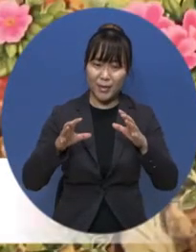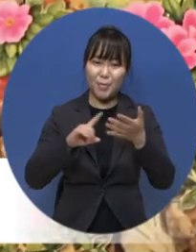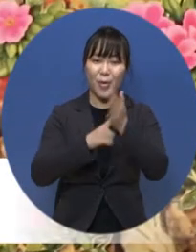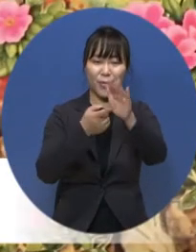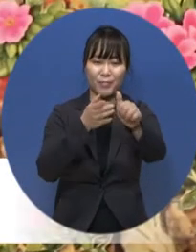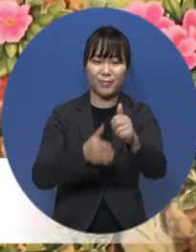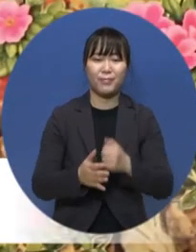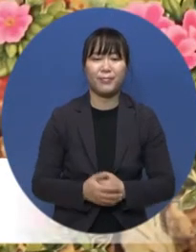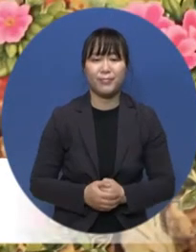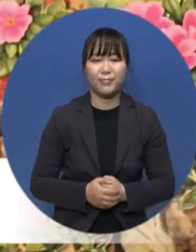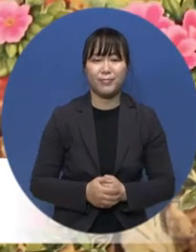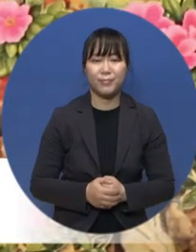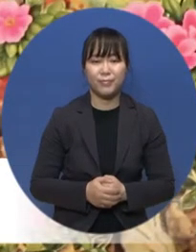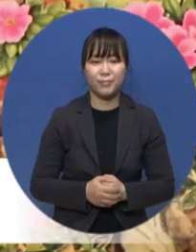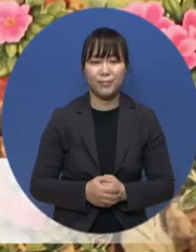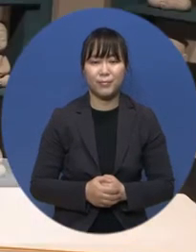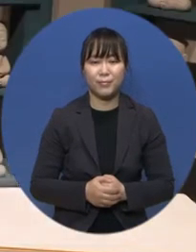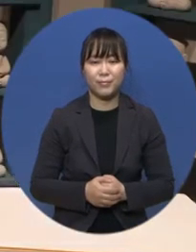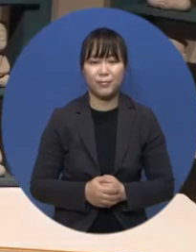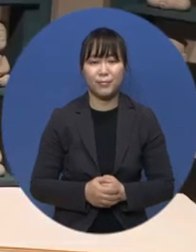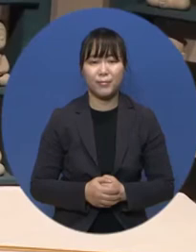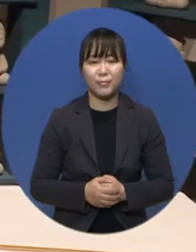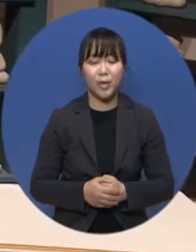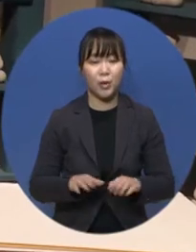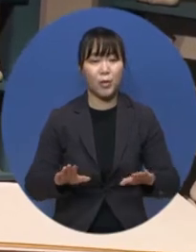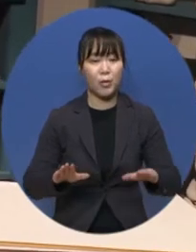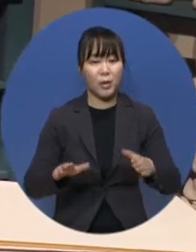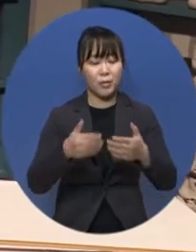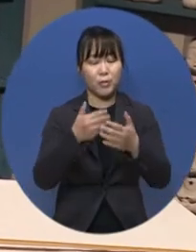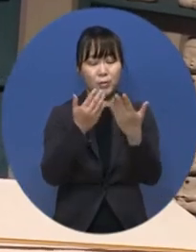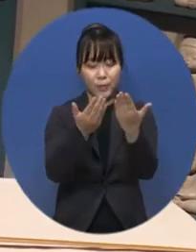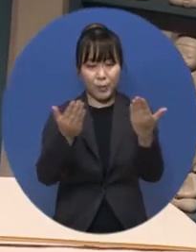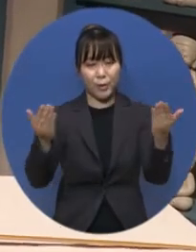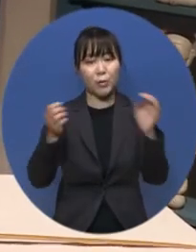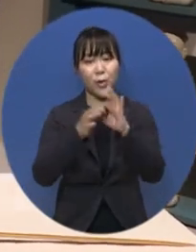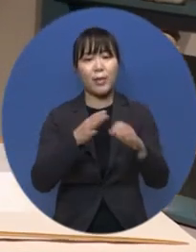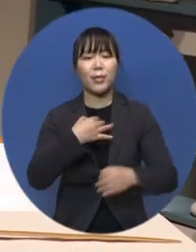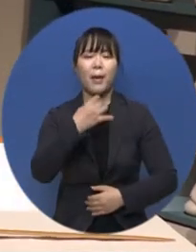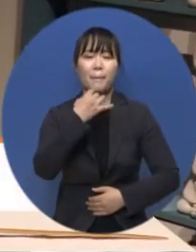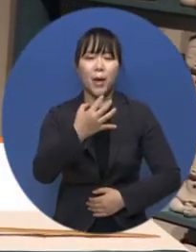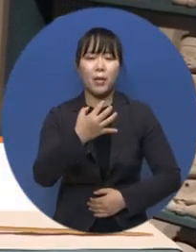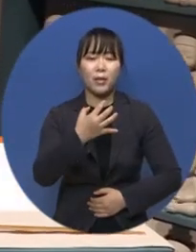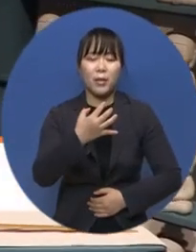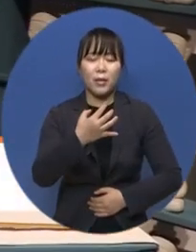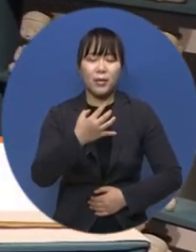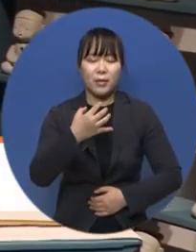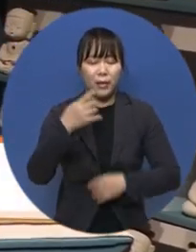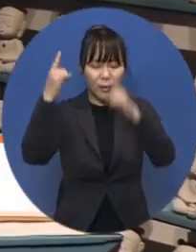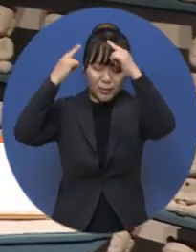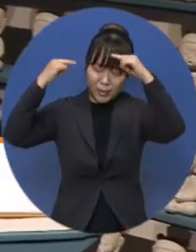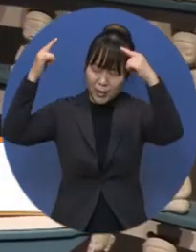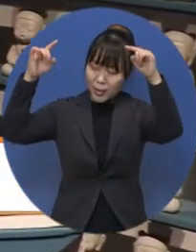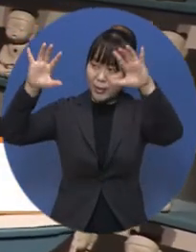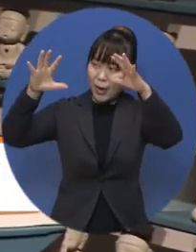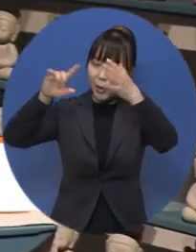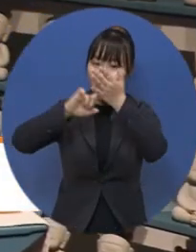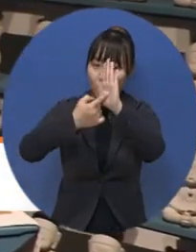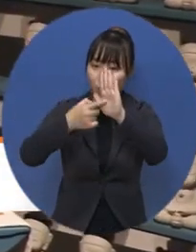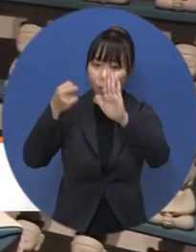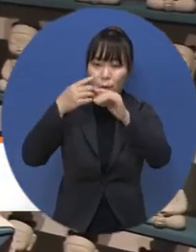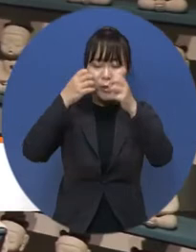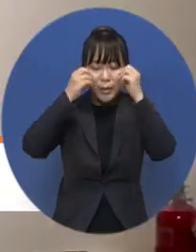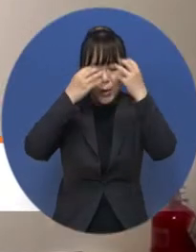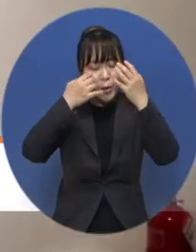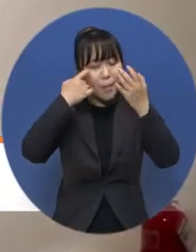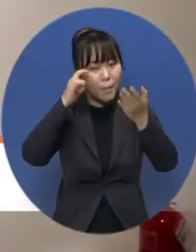것 같습니다. 감사합니다. 이번 전시회를 통해 나만의 원더랜드를 상상하고 새롭게 발견할